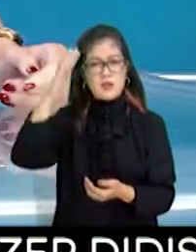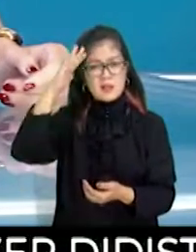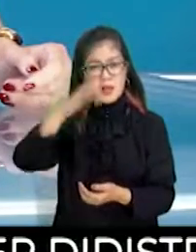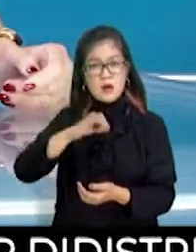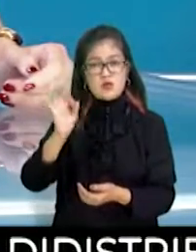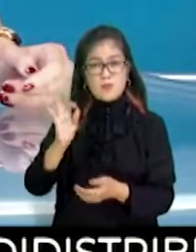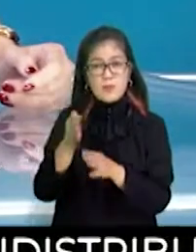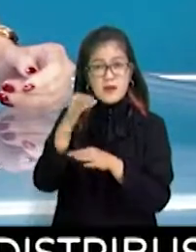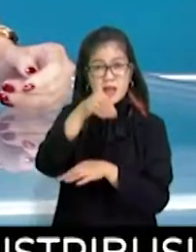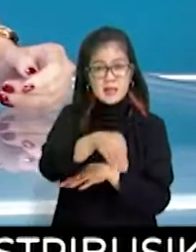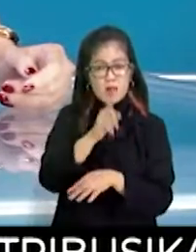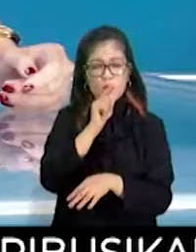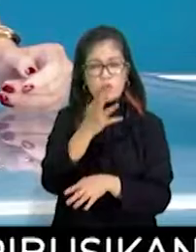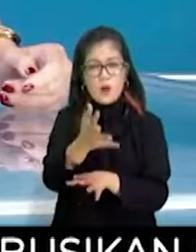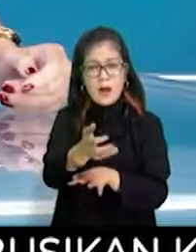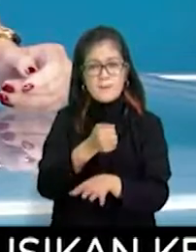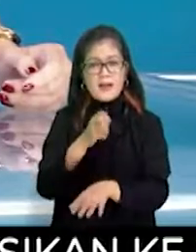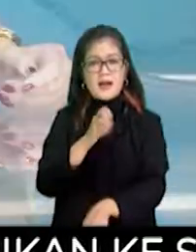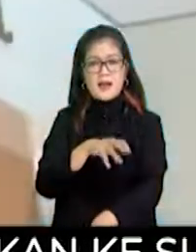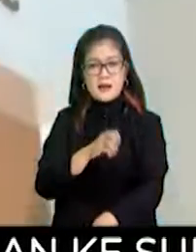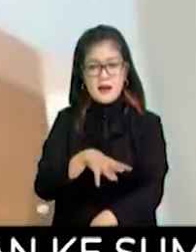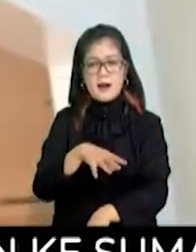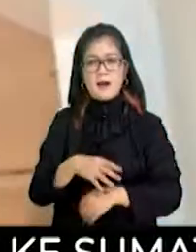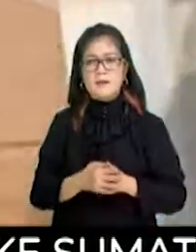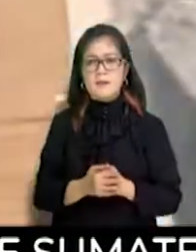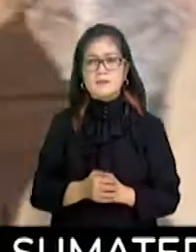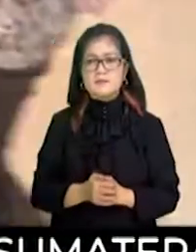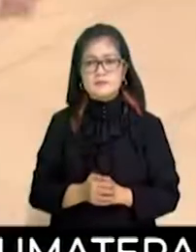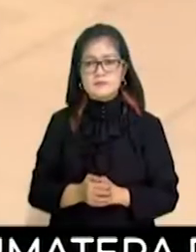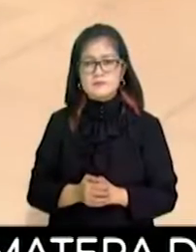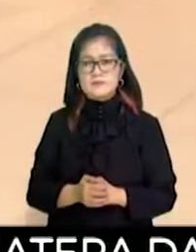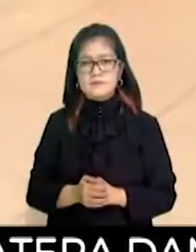datang untuk mendonorkan darahnya Hai